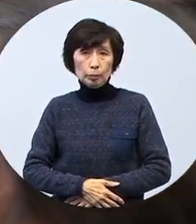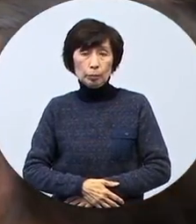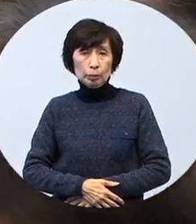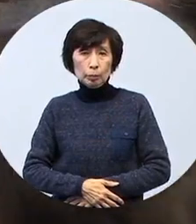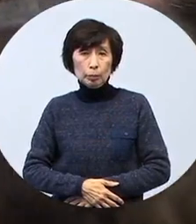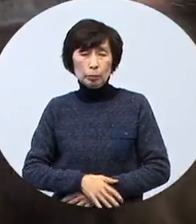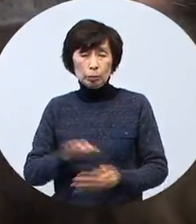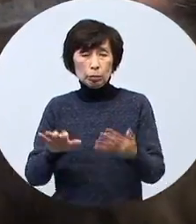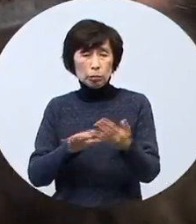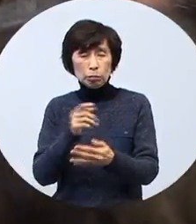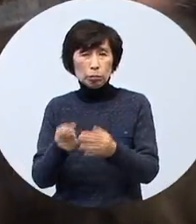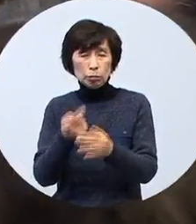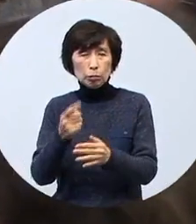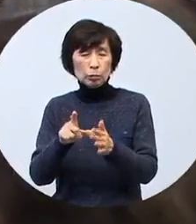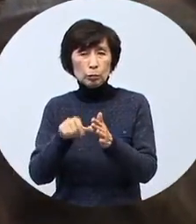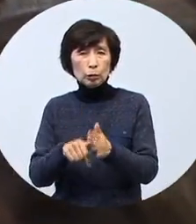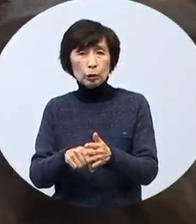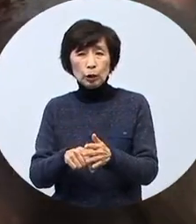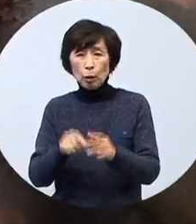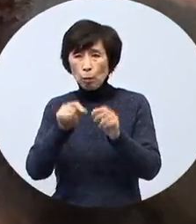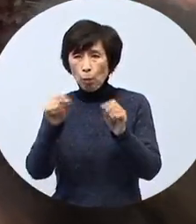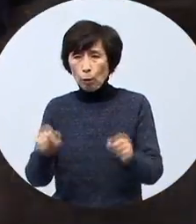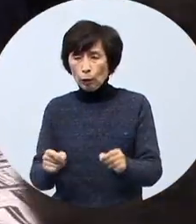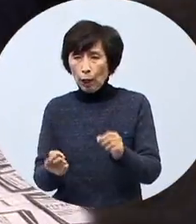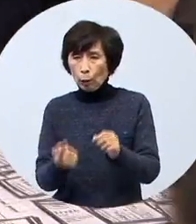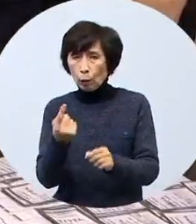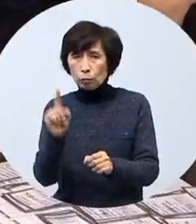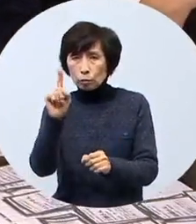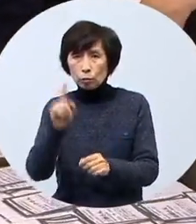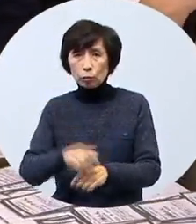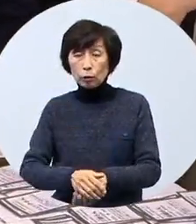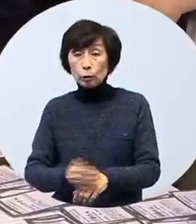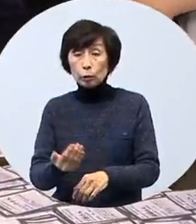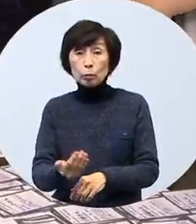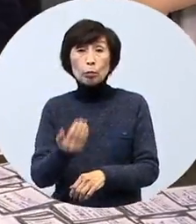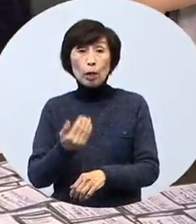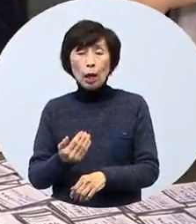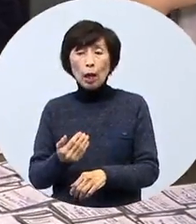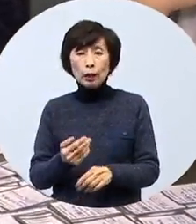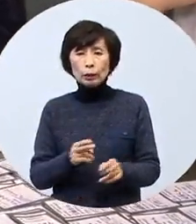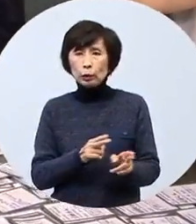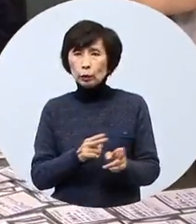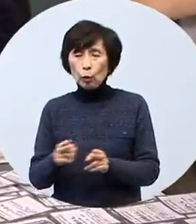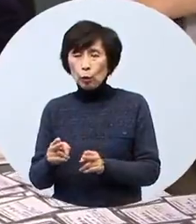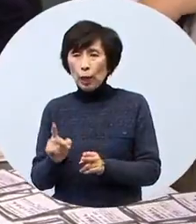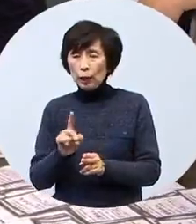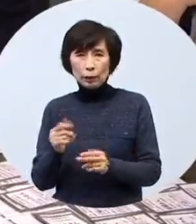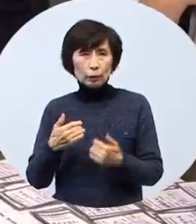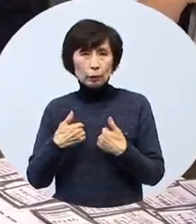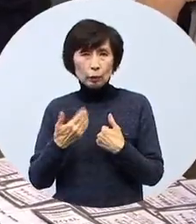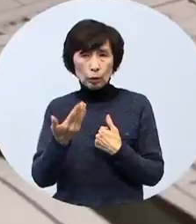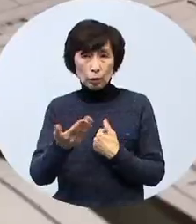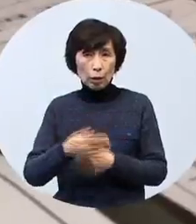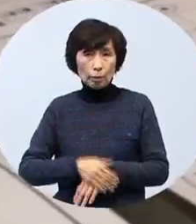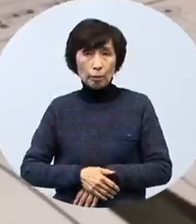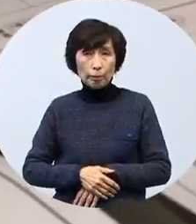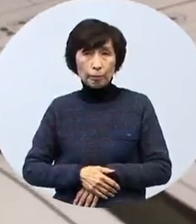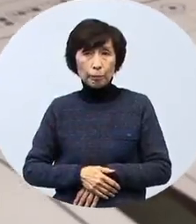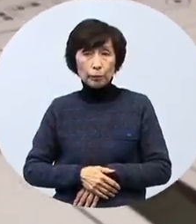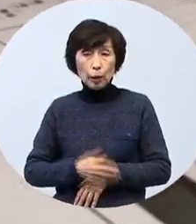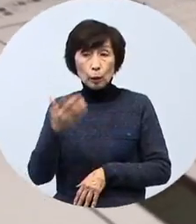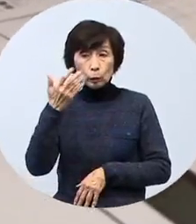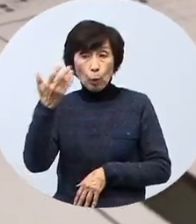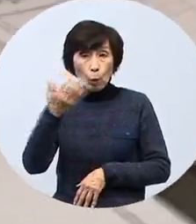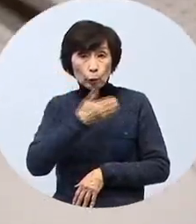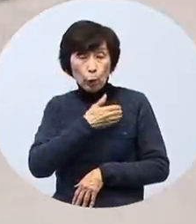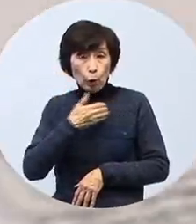非常時にどのような問題が起きて、そのためにどのような備えをしておくべきなのか、想像すれ